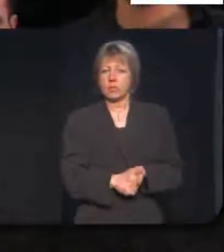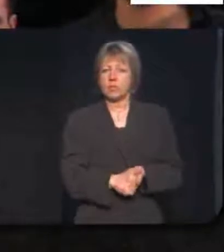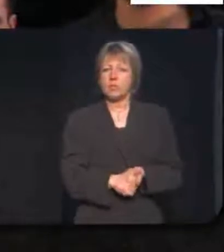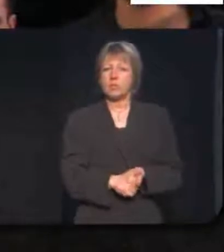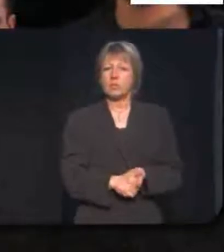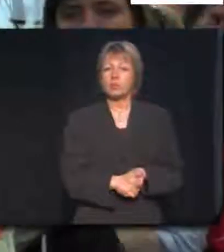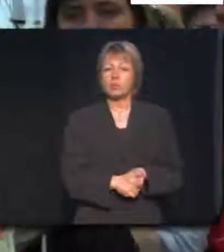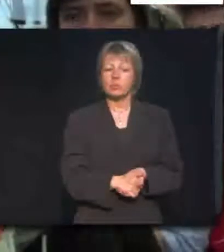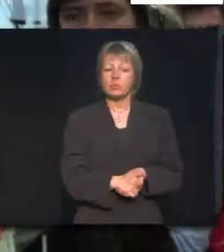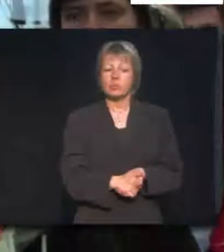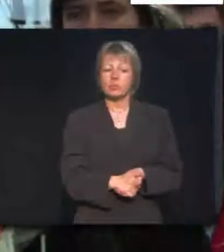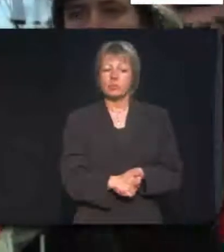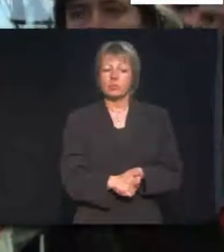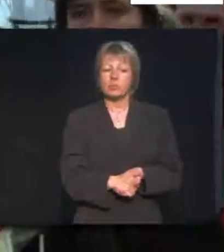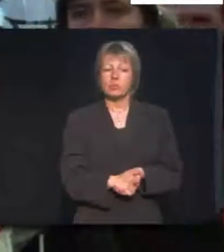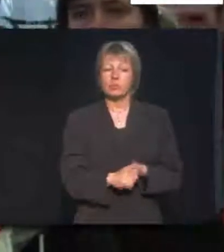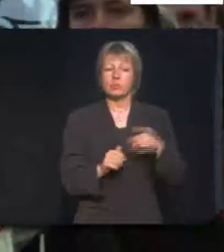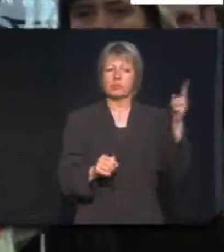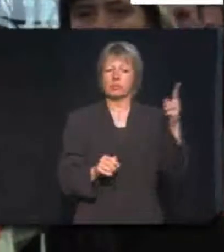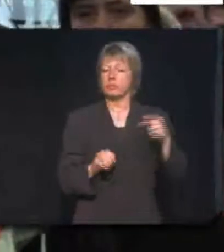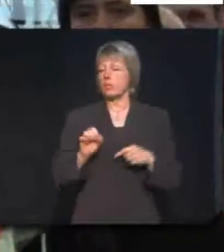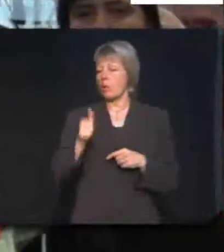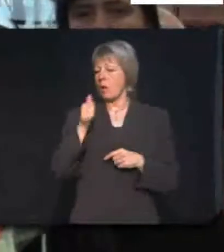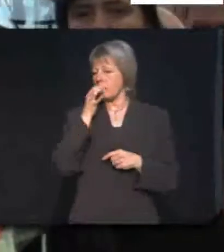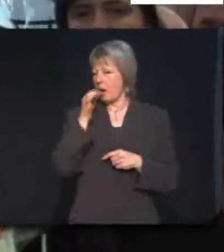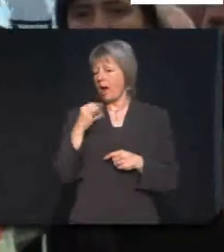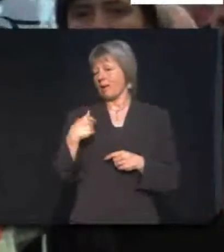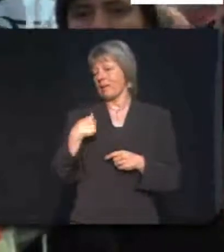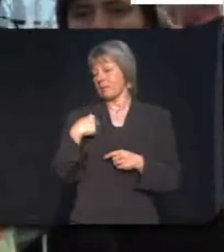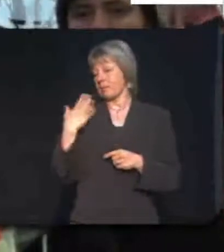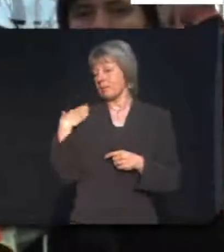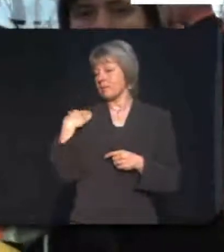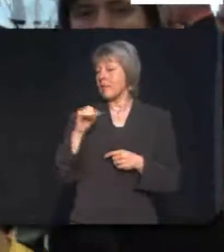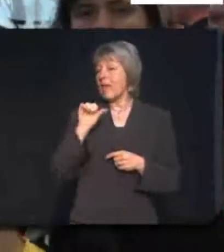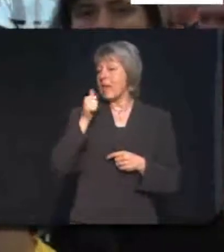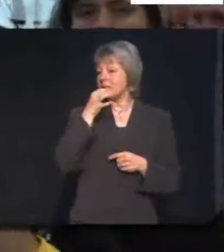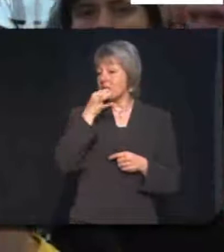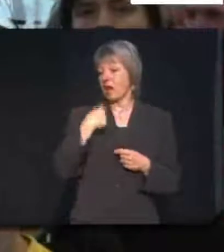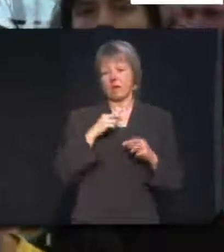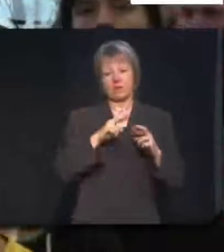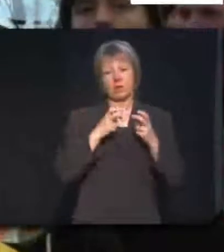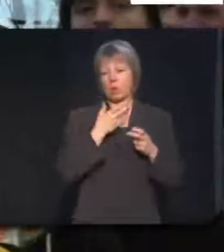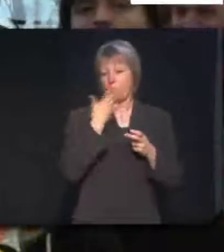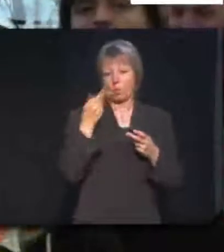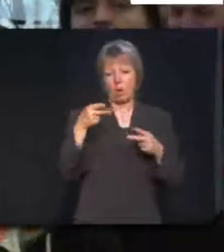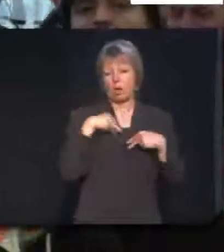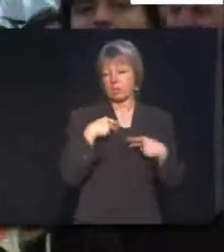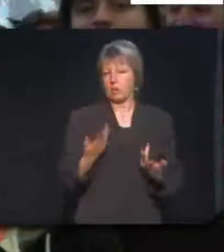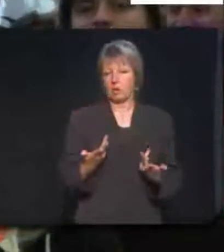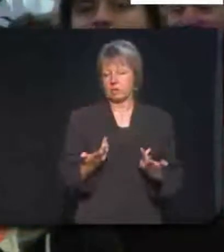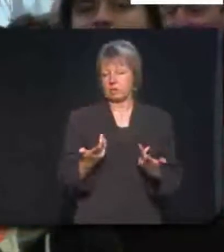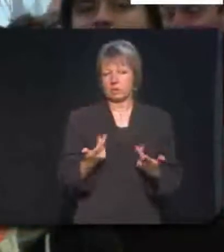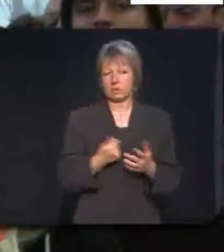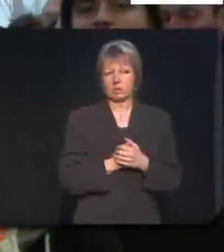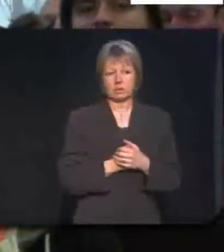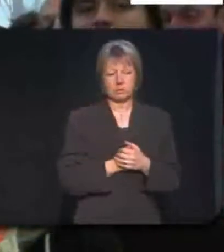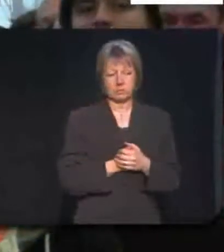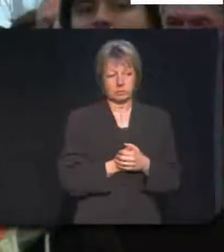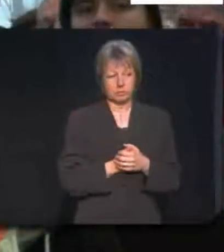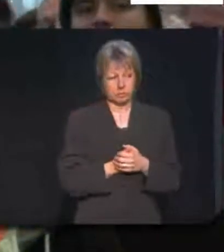noch eine Frage ich wiederhole meine erste Frage die ist mir noch nicht beantwortet halten es die